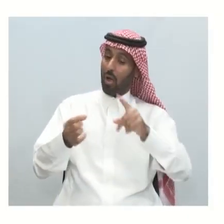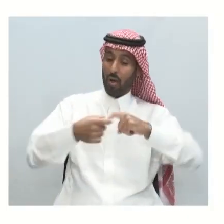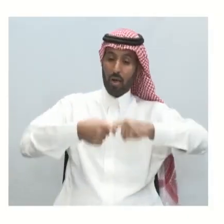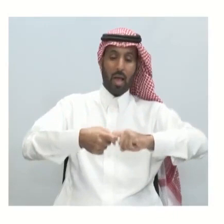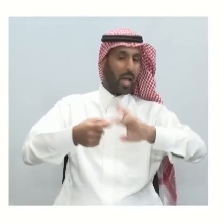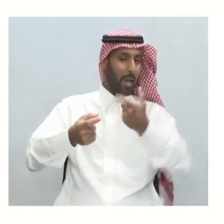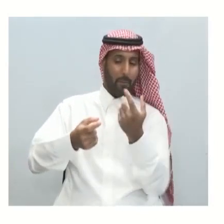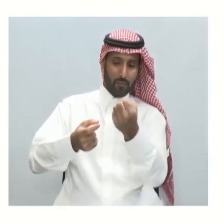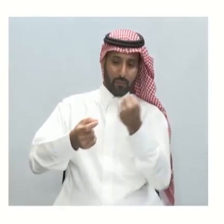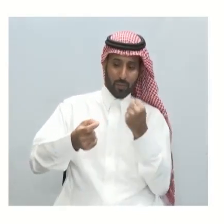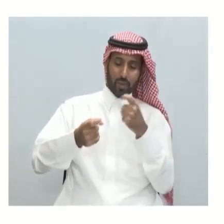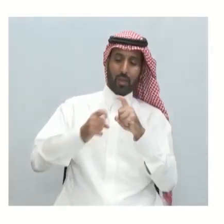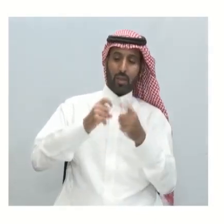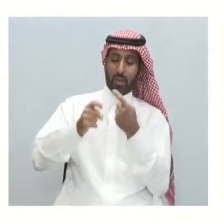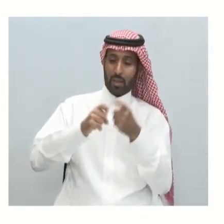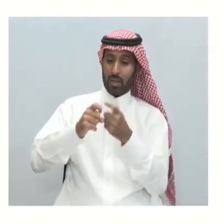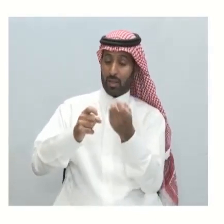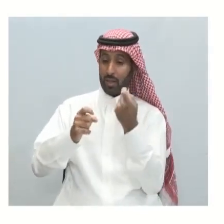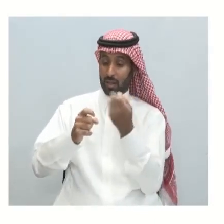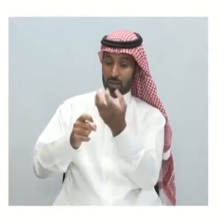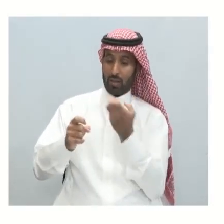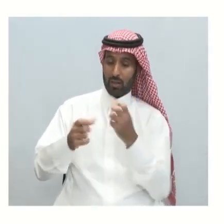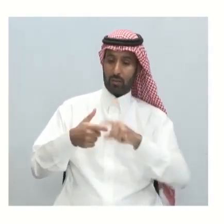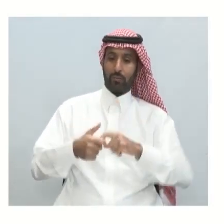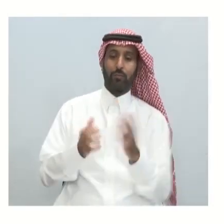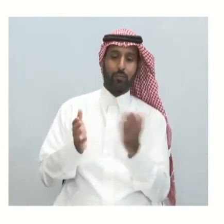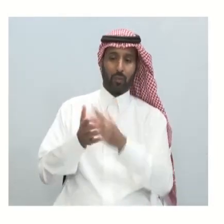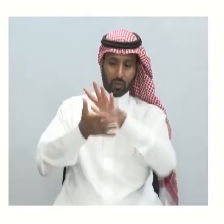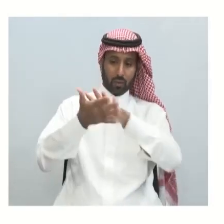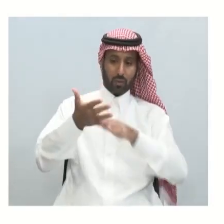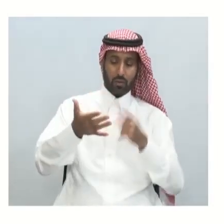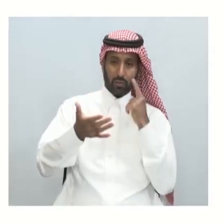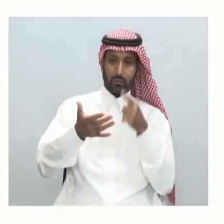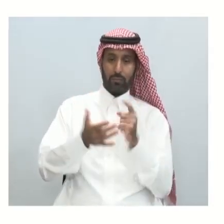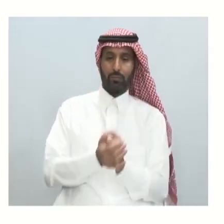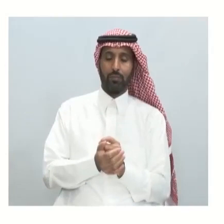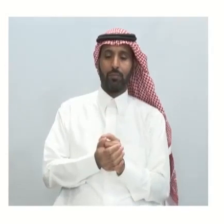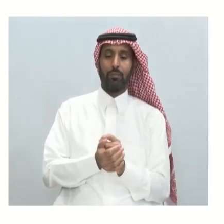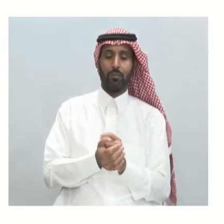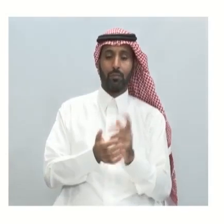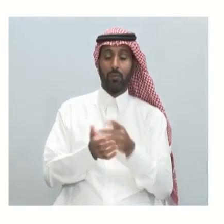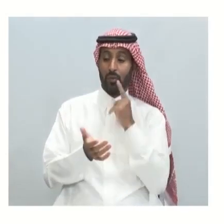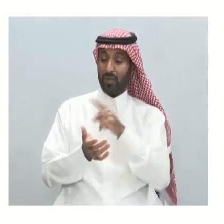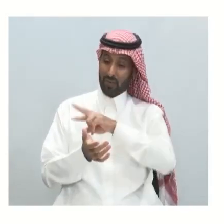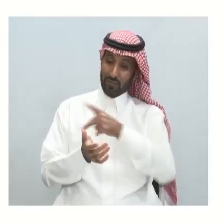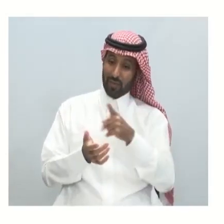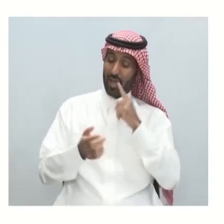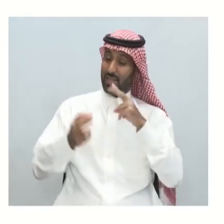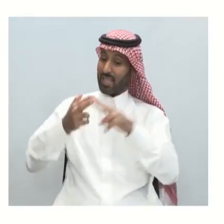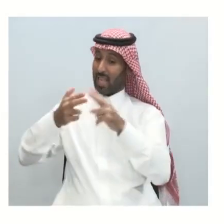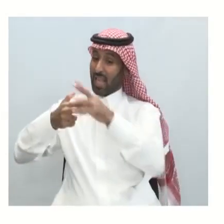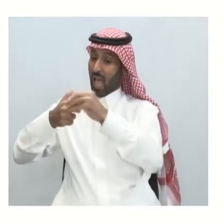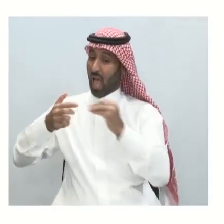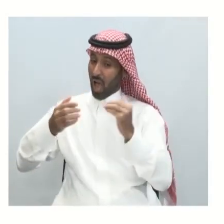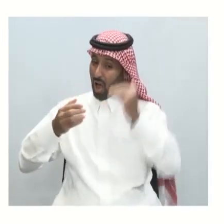مقدار قوه جذب الذرات الالكترونات الرابطه لاحظ معي اذا كان فرق الكهروسالبيه